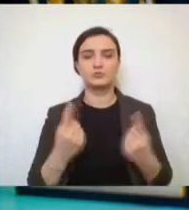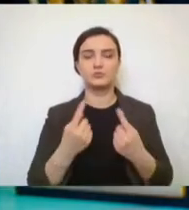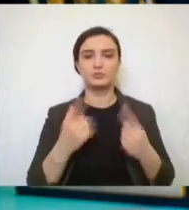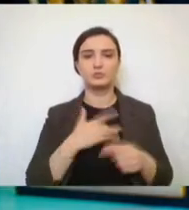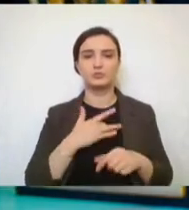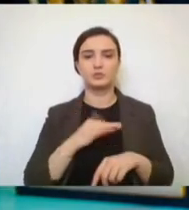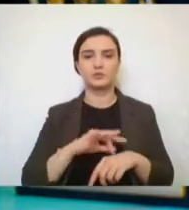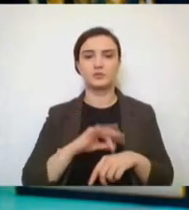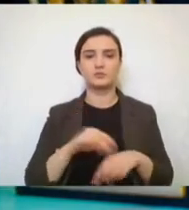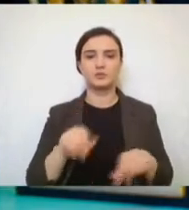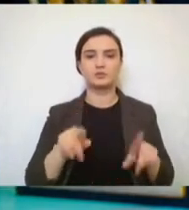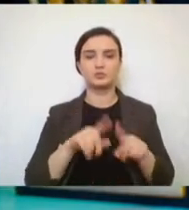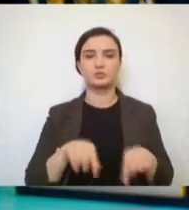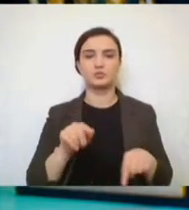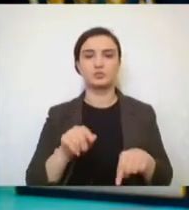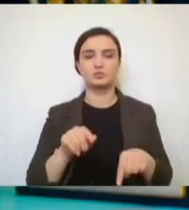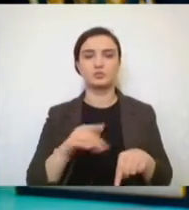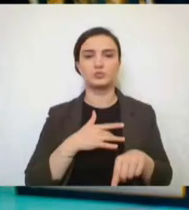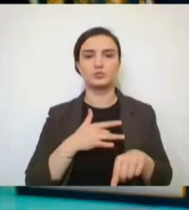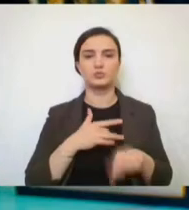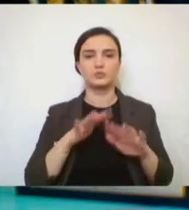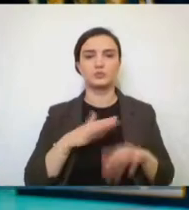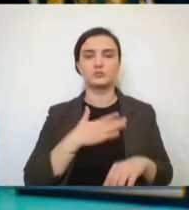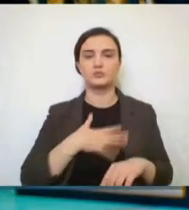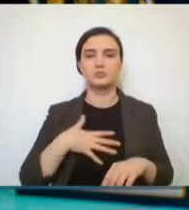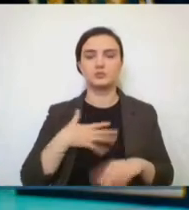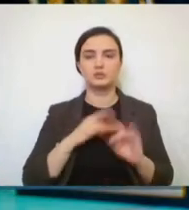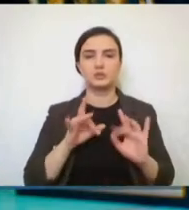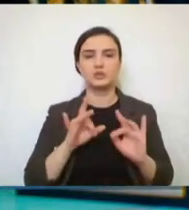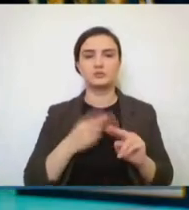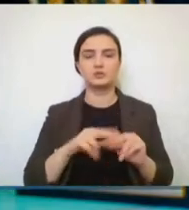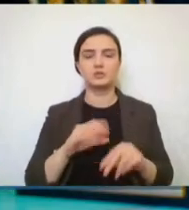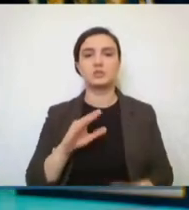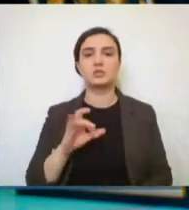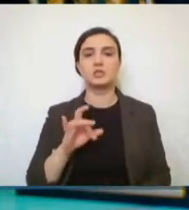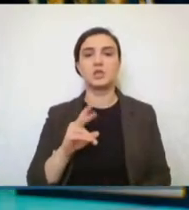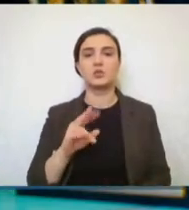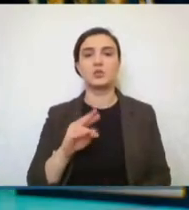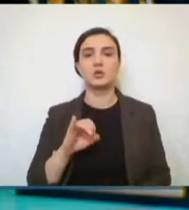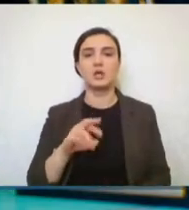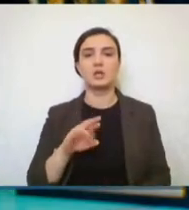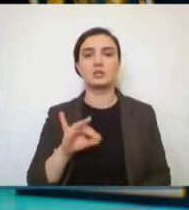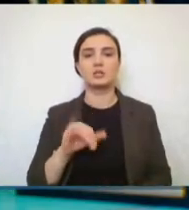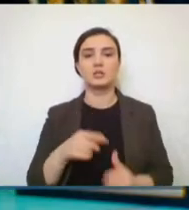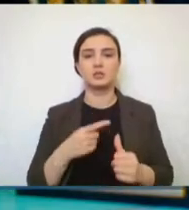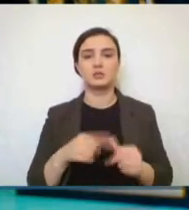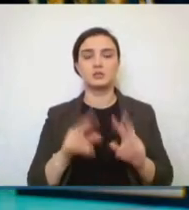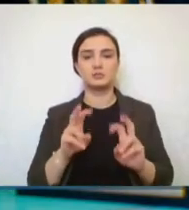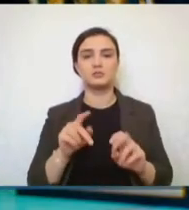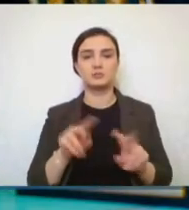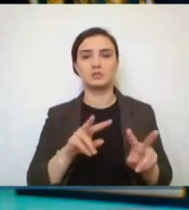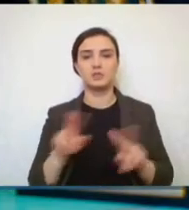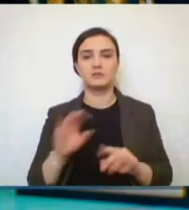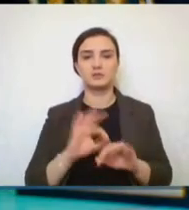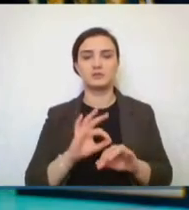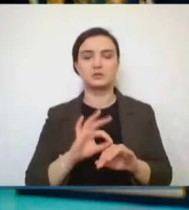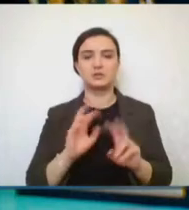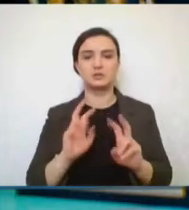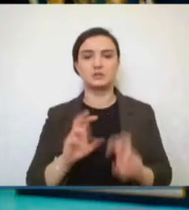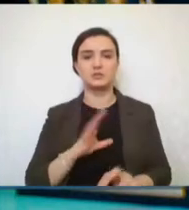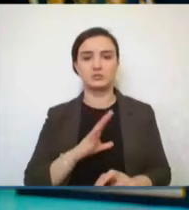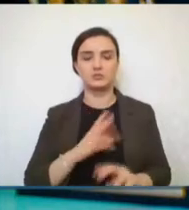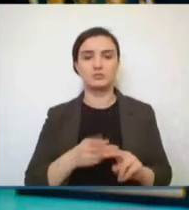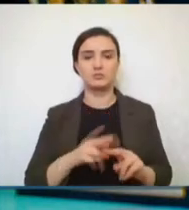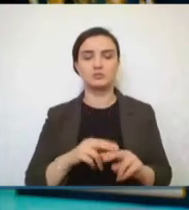შორის მაგალითად გულის არეში ტკივილი, რომელსაც სტენოკარდია ჩვენს ვეძახით, ეს შეიძლება სტენოკარდიის მსგავსი ტკივილიც იყოს. ამიტომ აქ